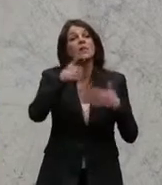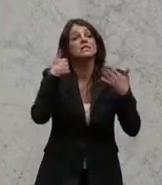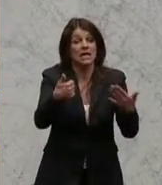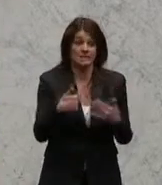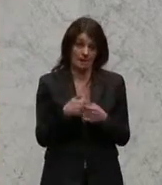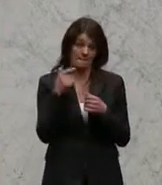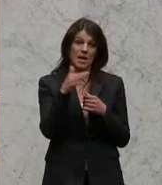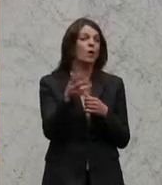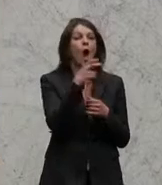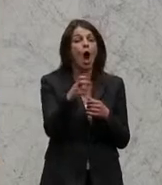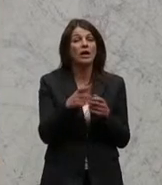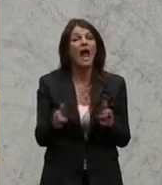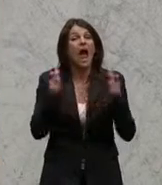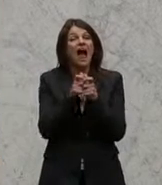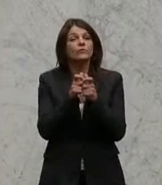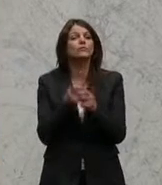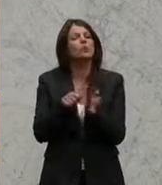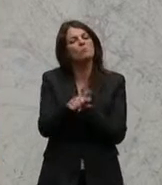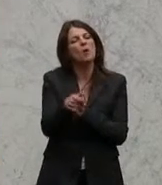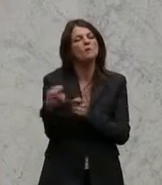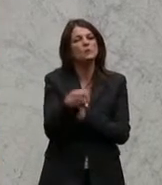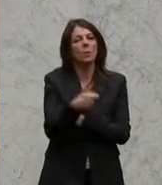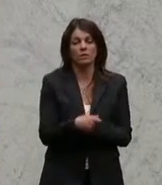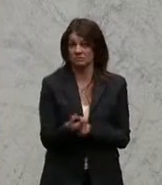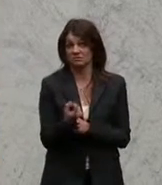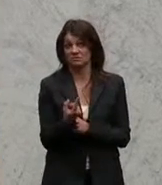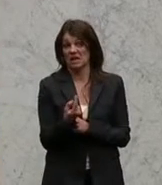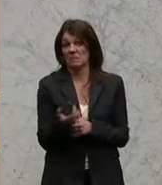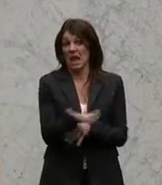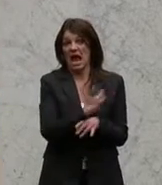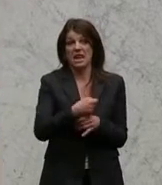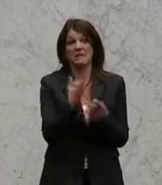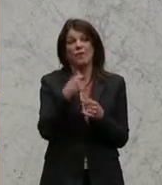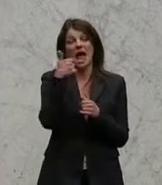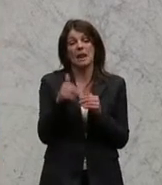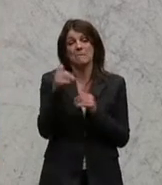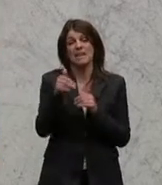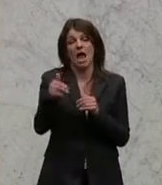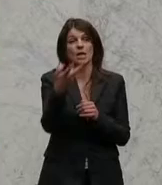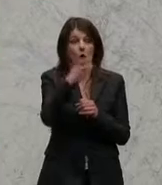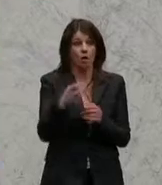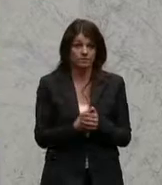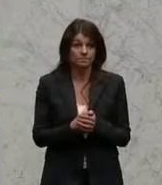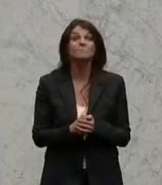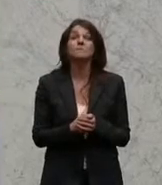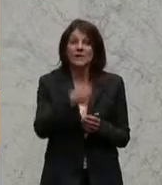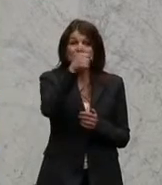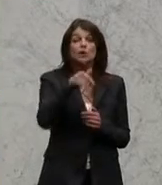160 Millionen Euro an Haftungsprovisionen. Das ist knapp eine Einnahme von 1 Milliarde Euro.